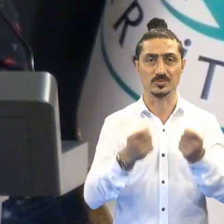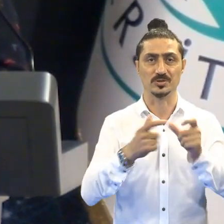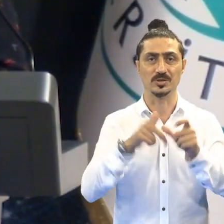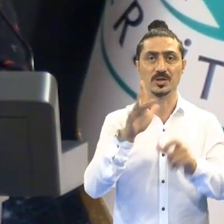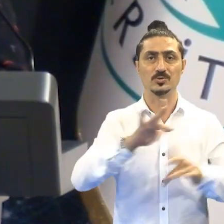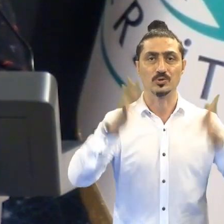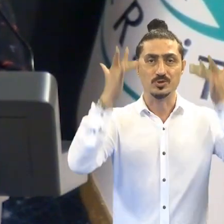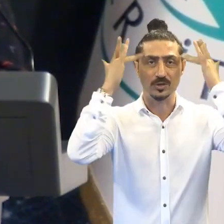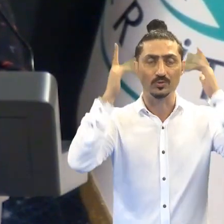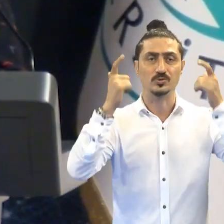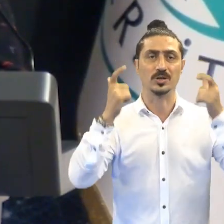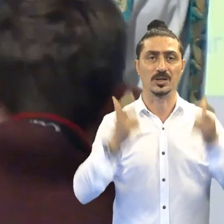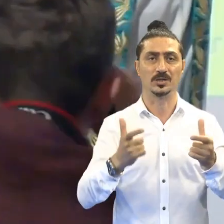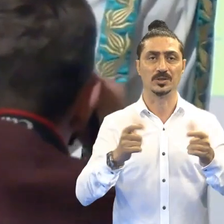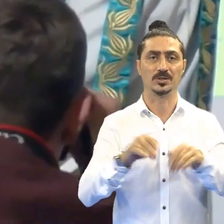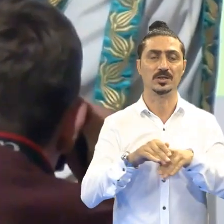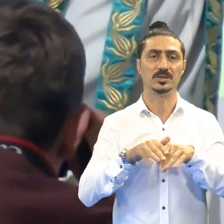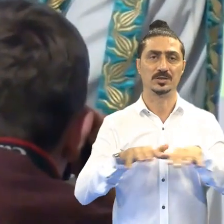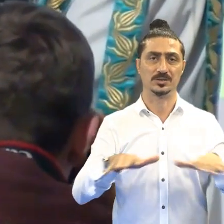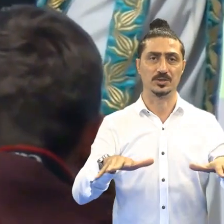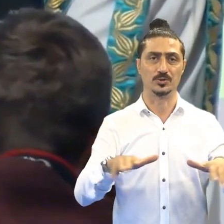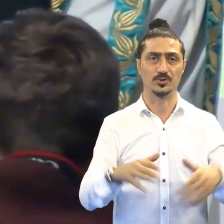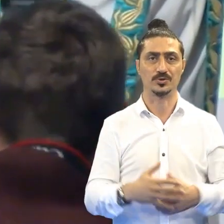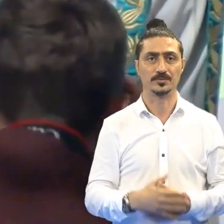çalışmalarımızı sosyo-kültürel alanlara da yayıyoruz.